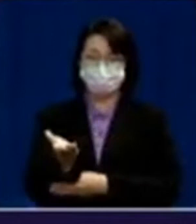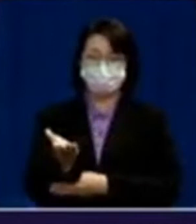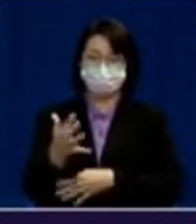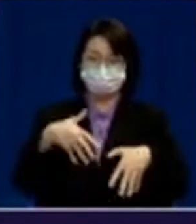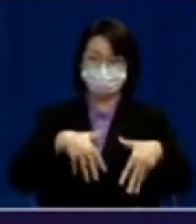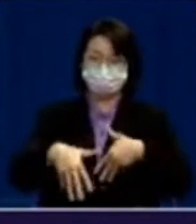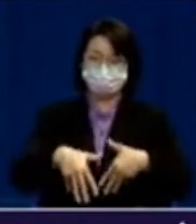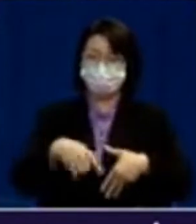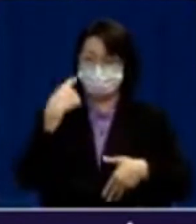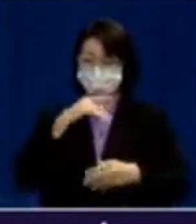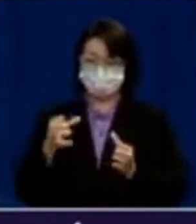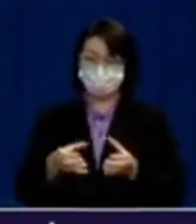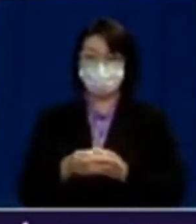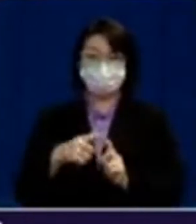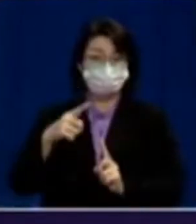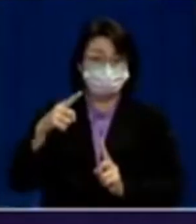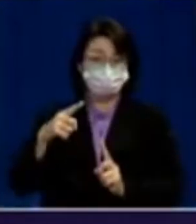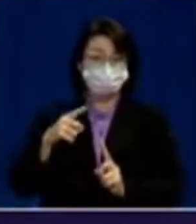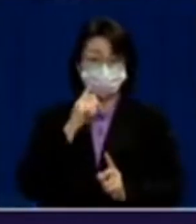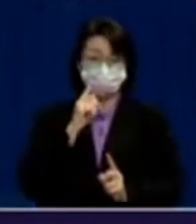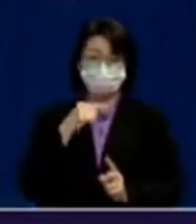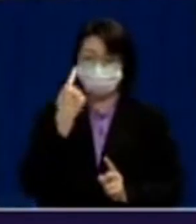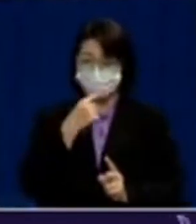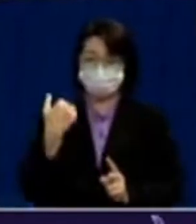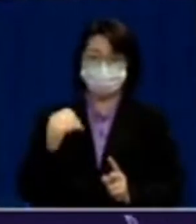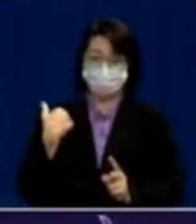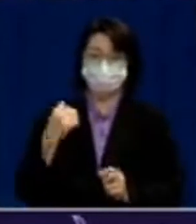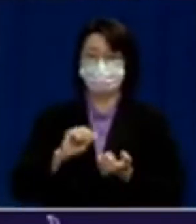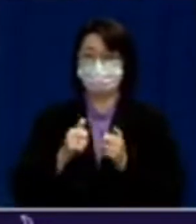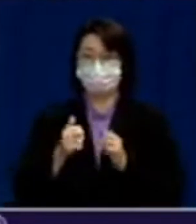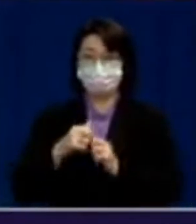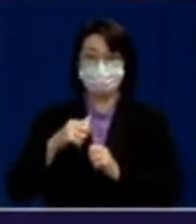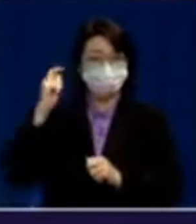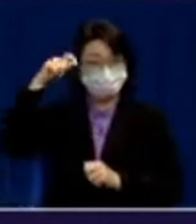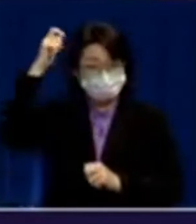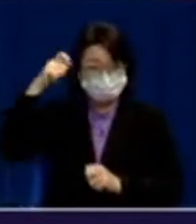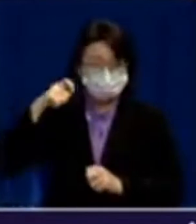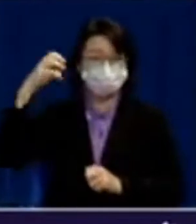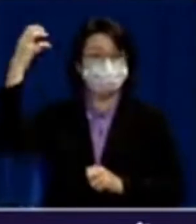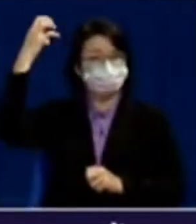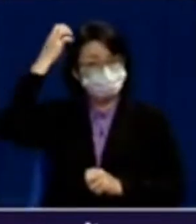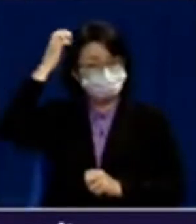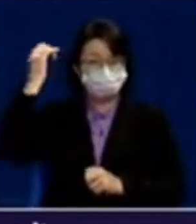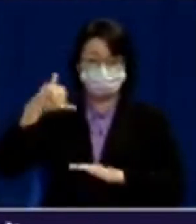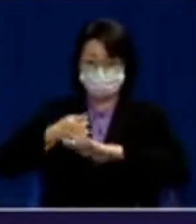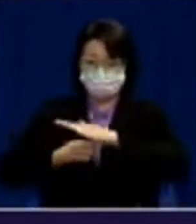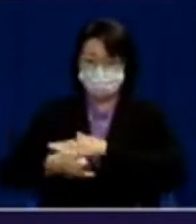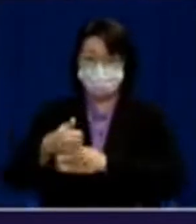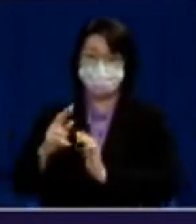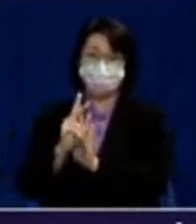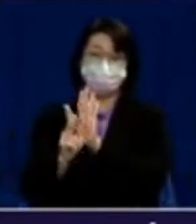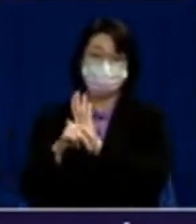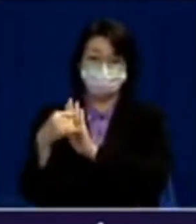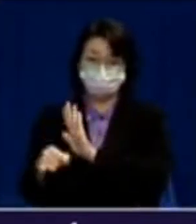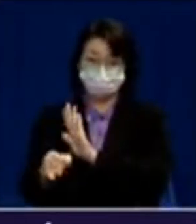การลักลอบเข้ามาของแรงงานต่างด้าวที่ผิดกฎหมายในพื้นที่ติดกับสอบตาราวด้านอำเภอชาติตระการขณะนี้ได้